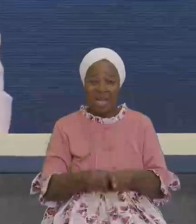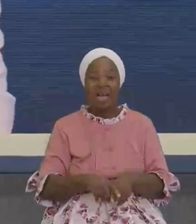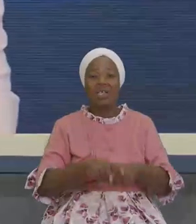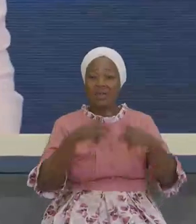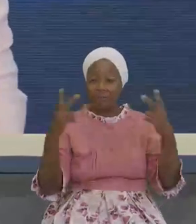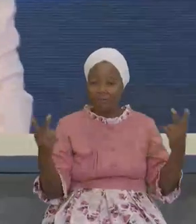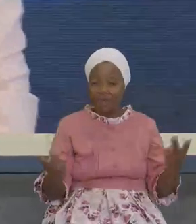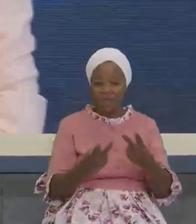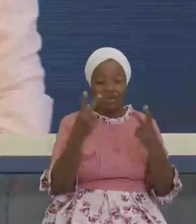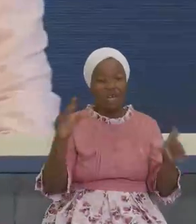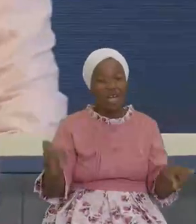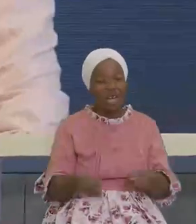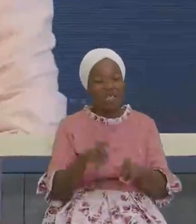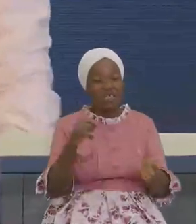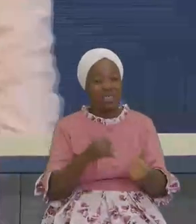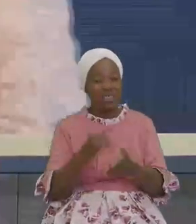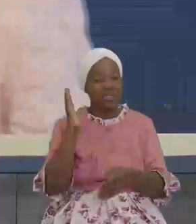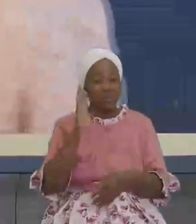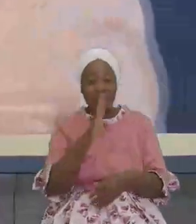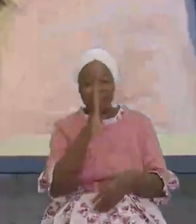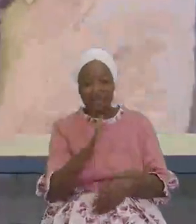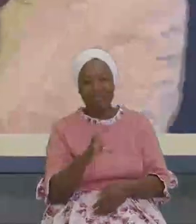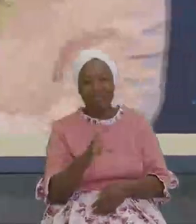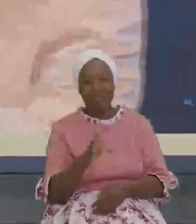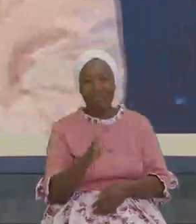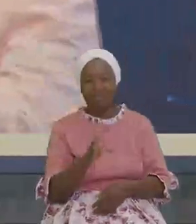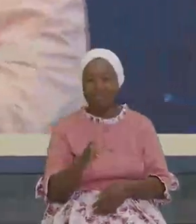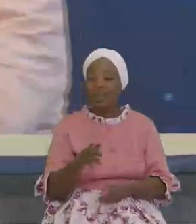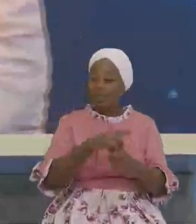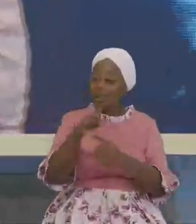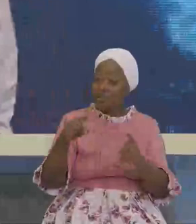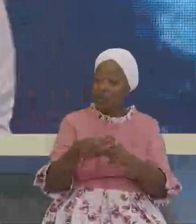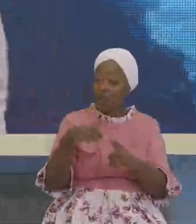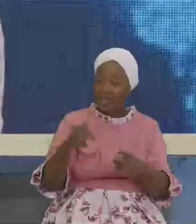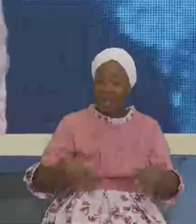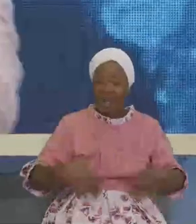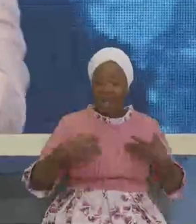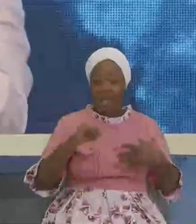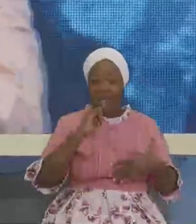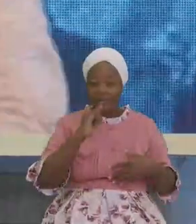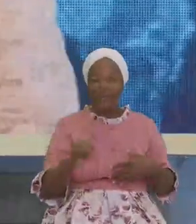Aussi heureuse qu'elle doit l'être, aussi joyeuse qu'elle doit l'être.